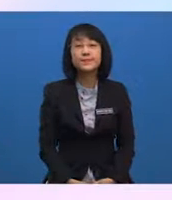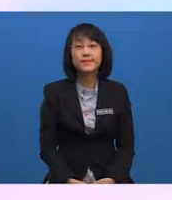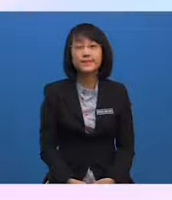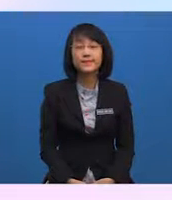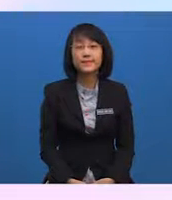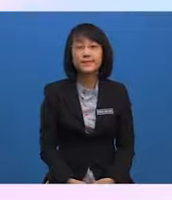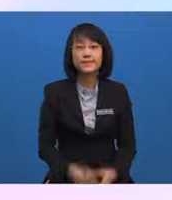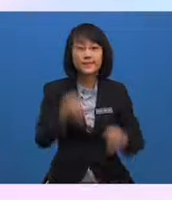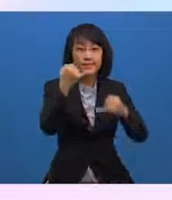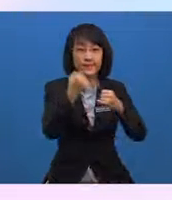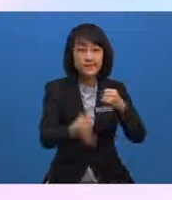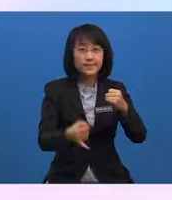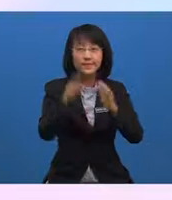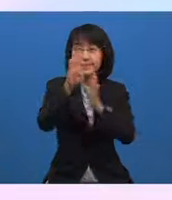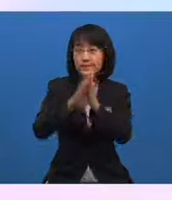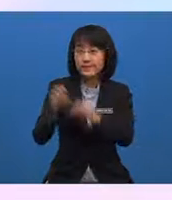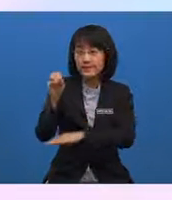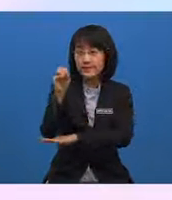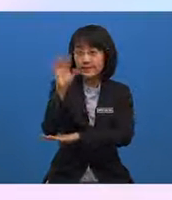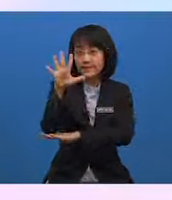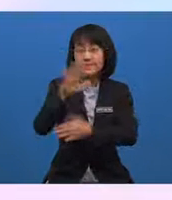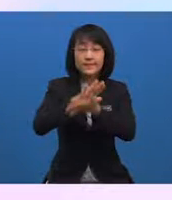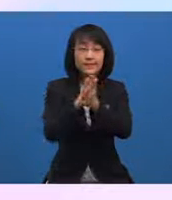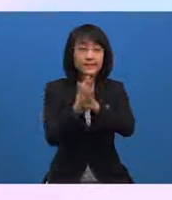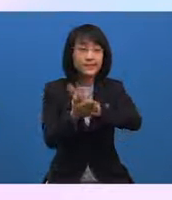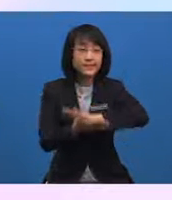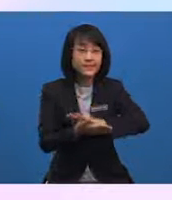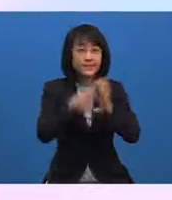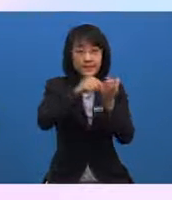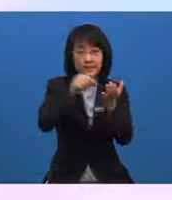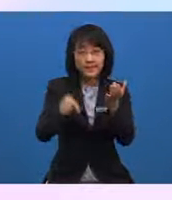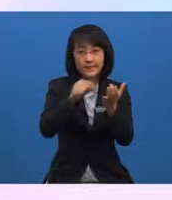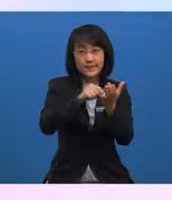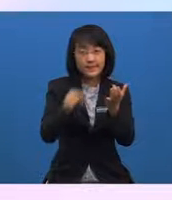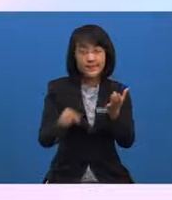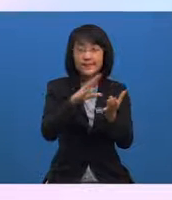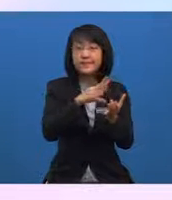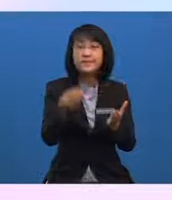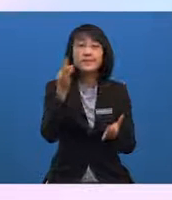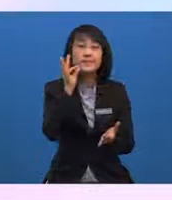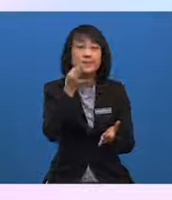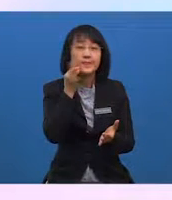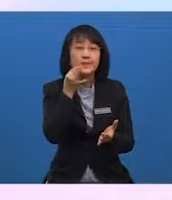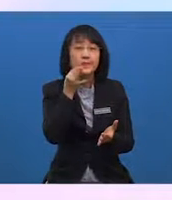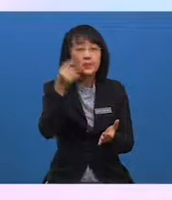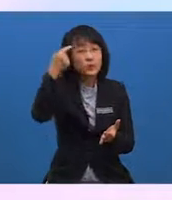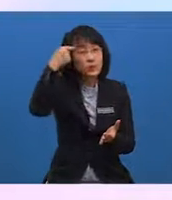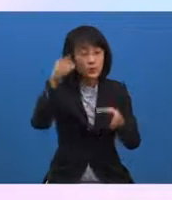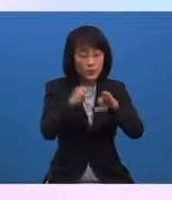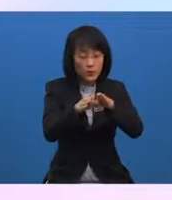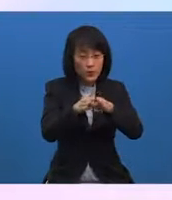sekali, berkembang menjadi biji benih dan buah yang berfungsi untuk membiak